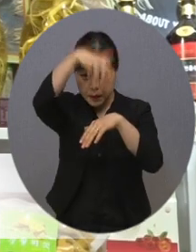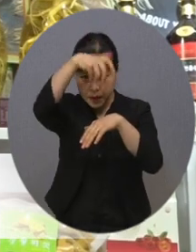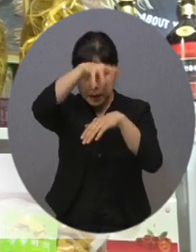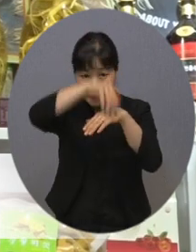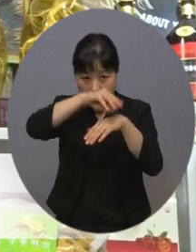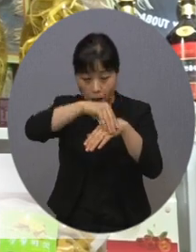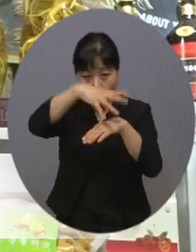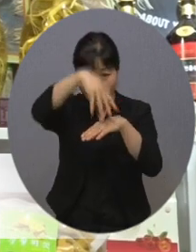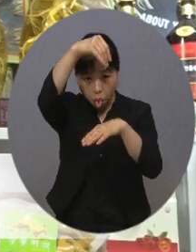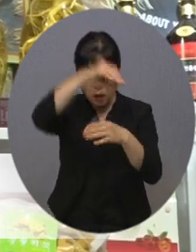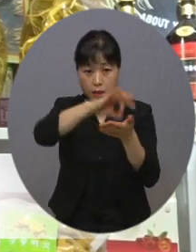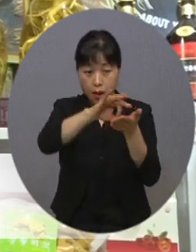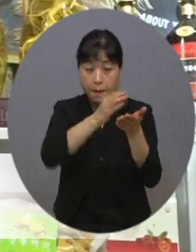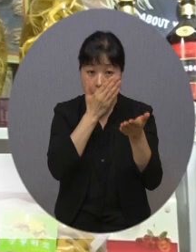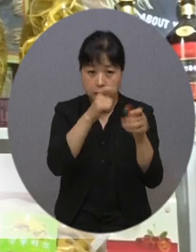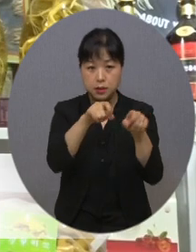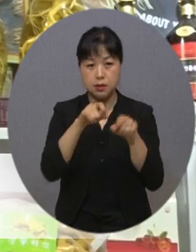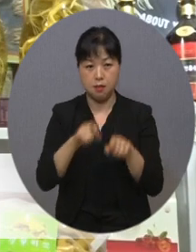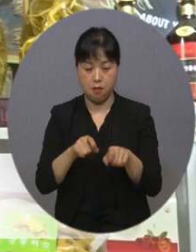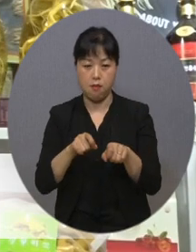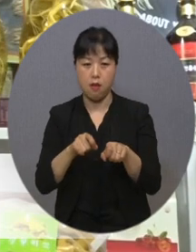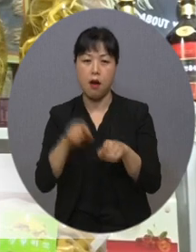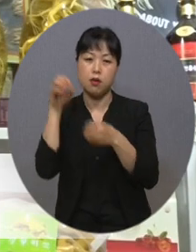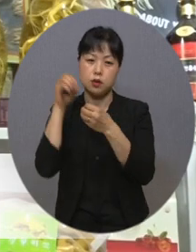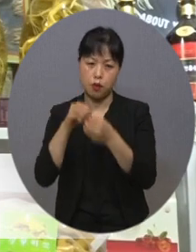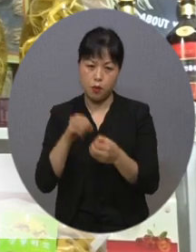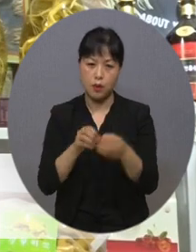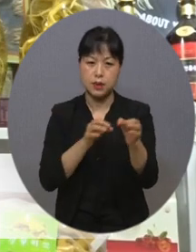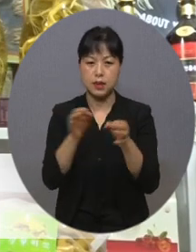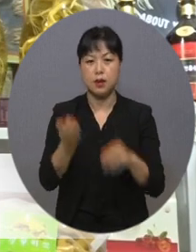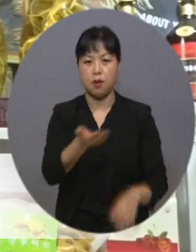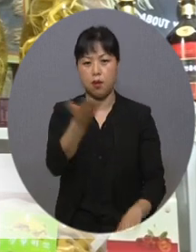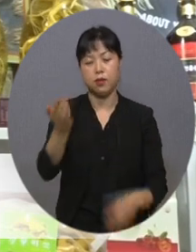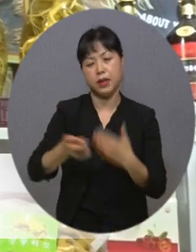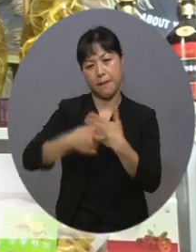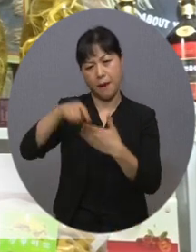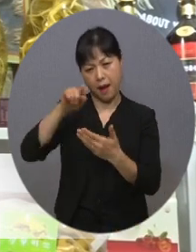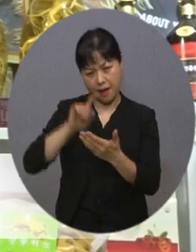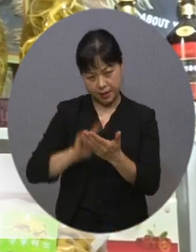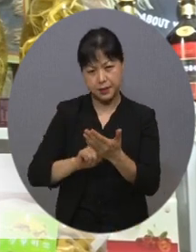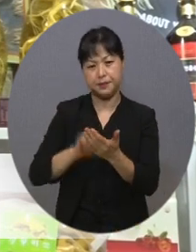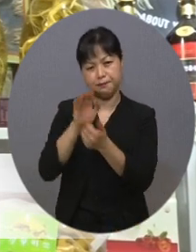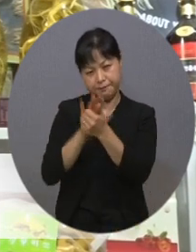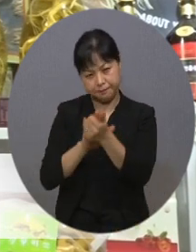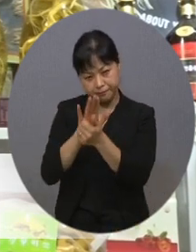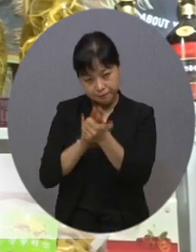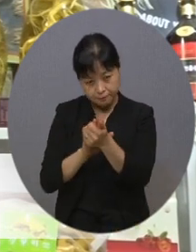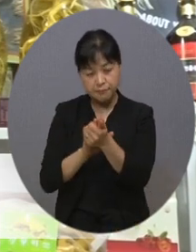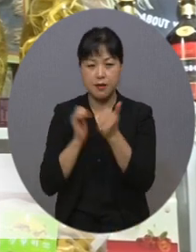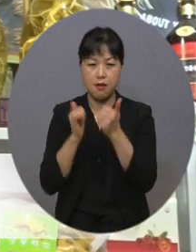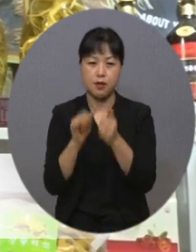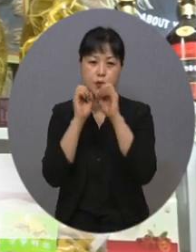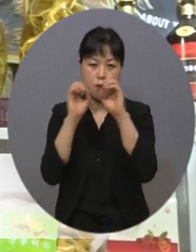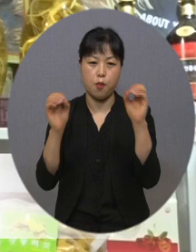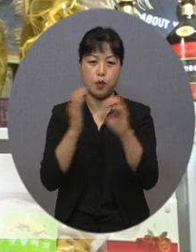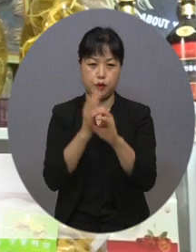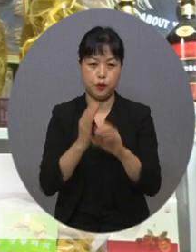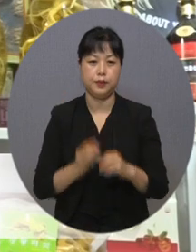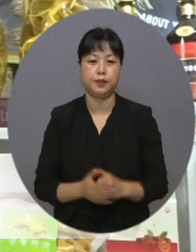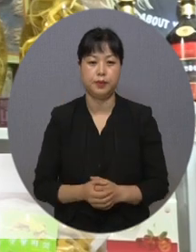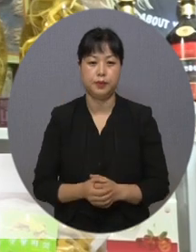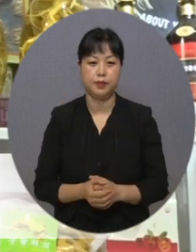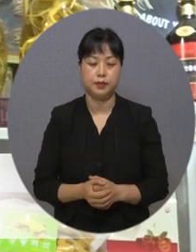4 우리 전통 시장의 모도 상인 여러분의 마음을 말리고 자 제가 열심히 홍보하고 있습니다